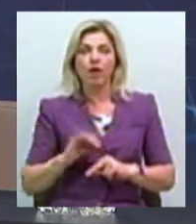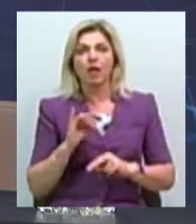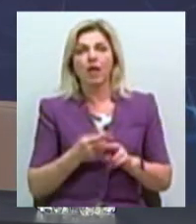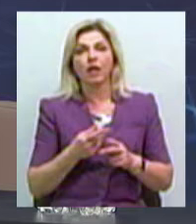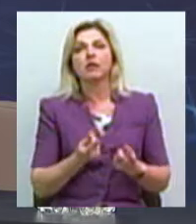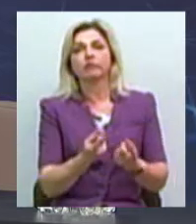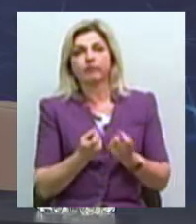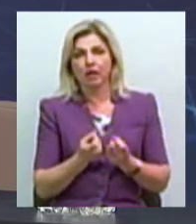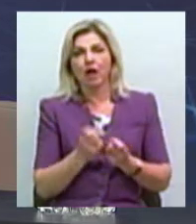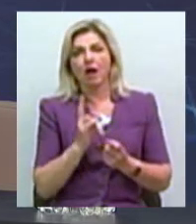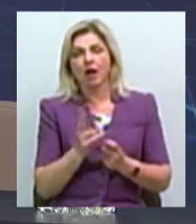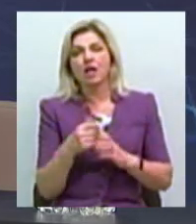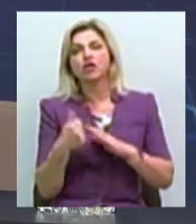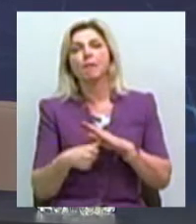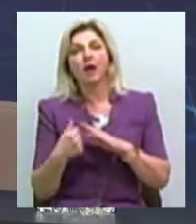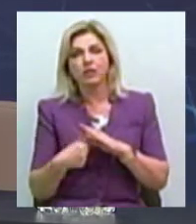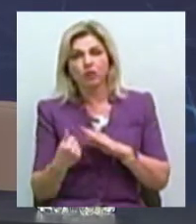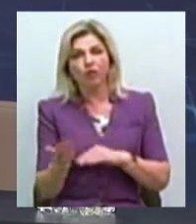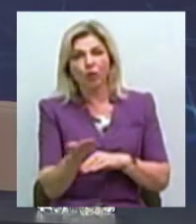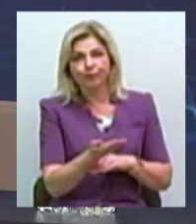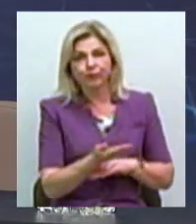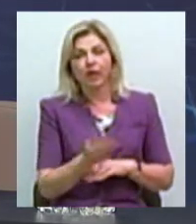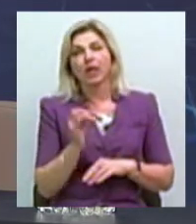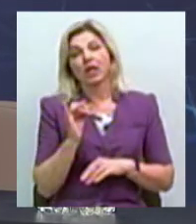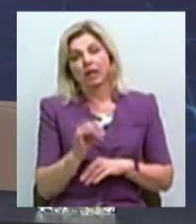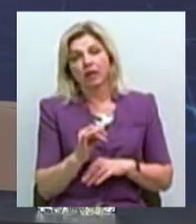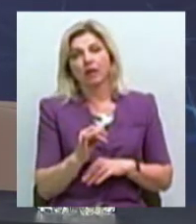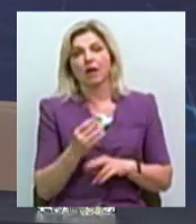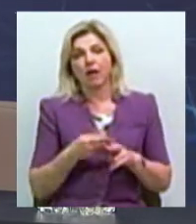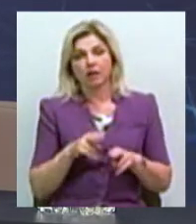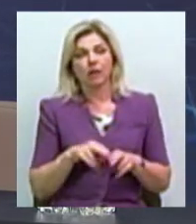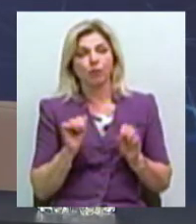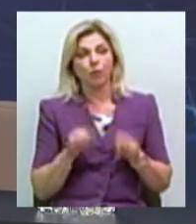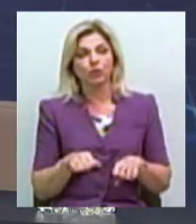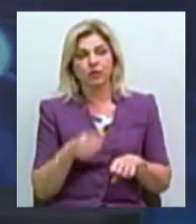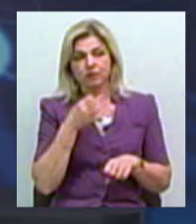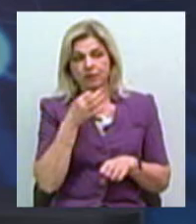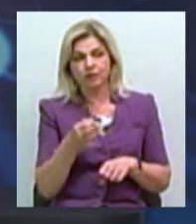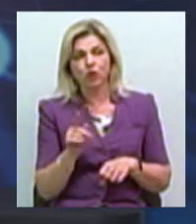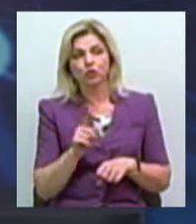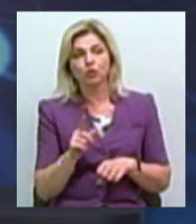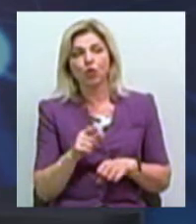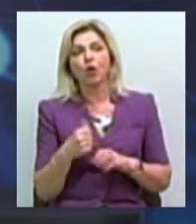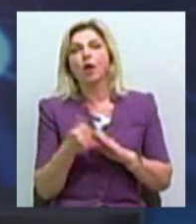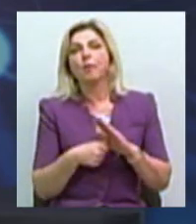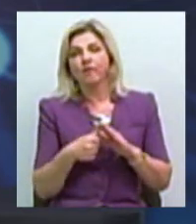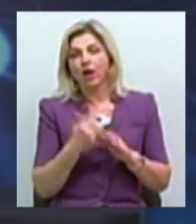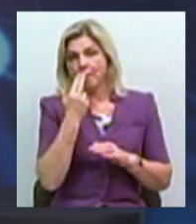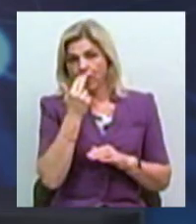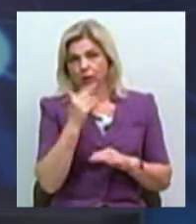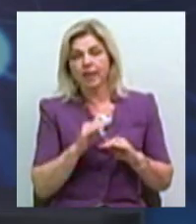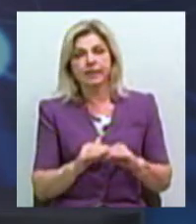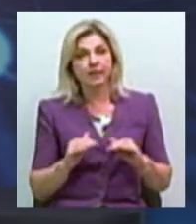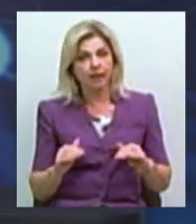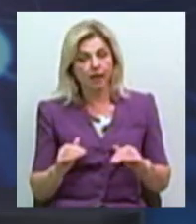жебрацтво. І ми розуміємо, що, як правило, і більш, скажімо так, да, ефективним, якщо так можна сказати, да, втягнення в жебрацтво є малолітніх дітей.